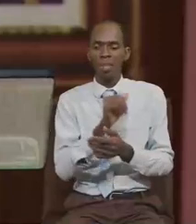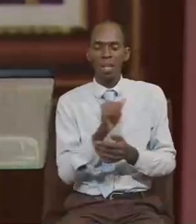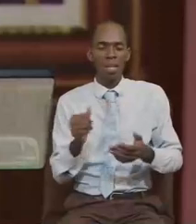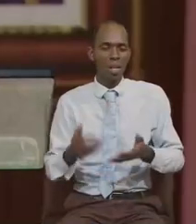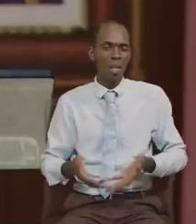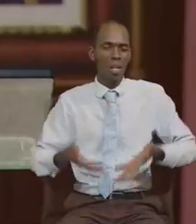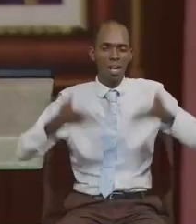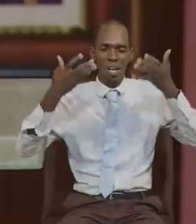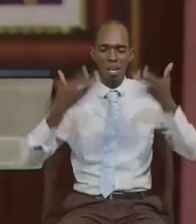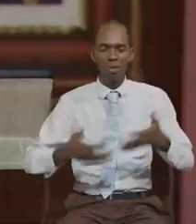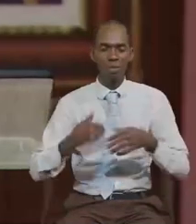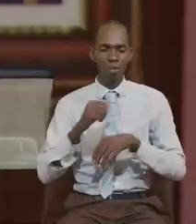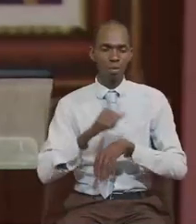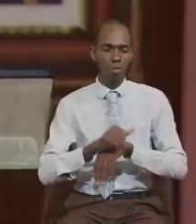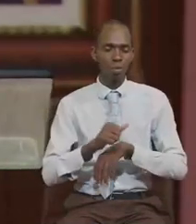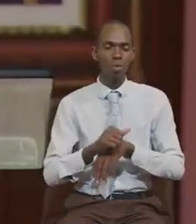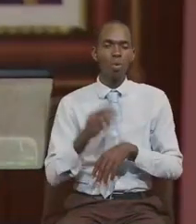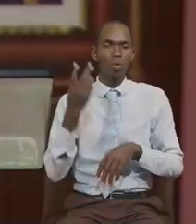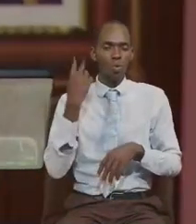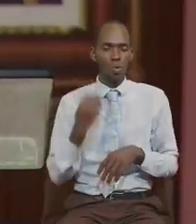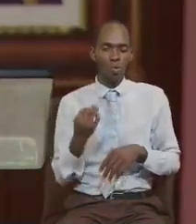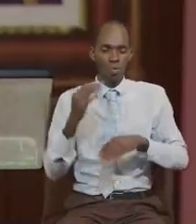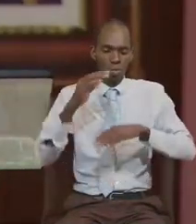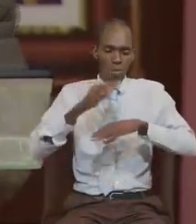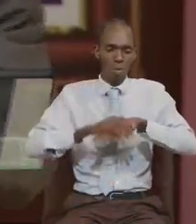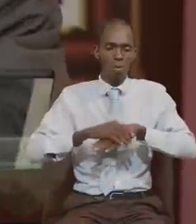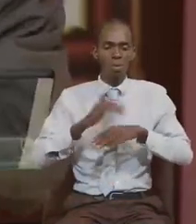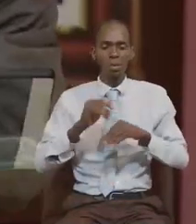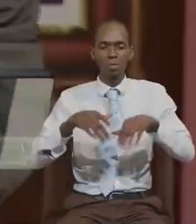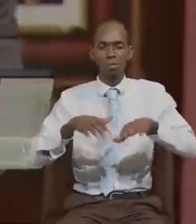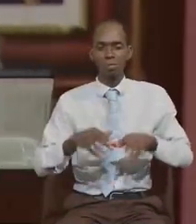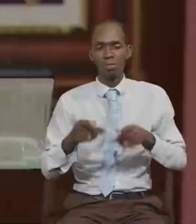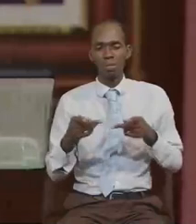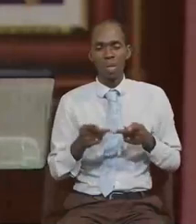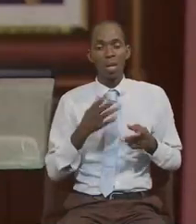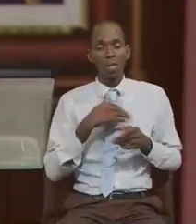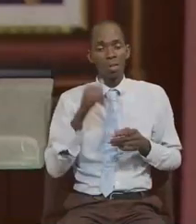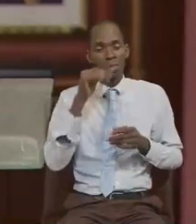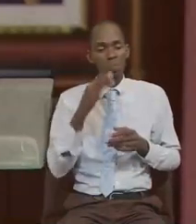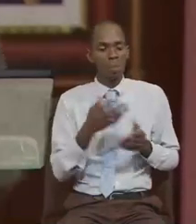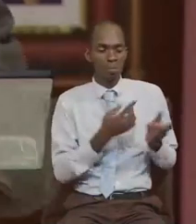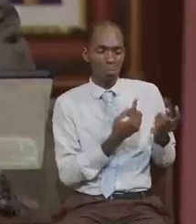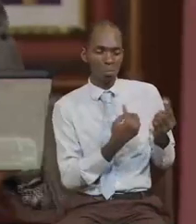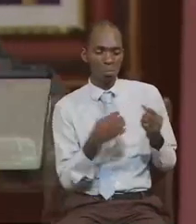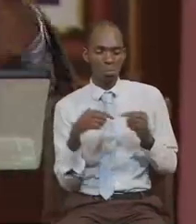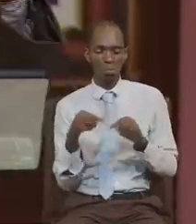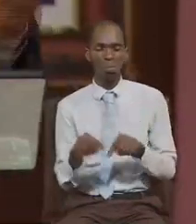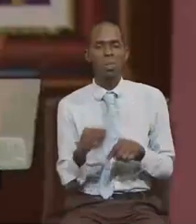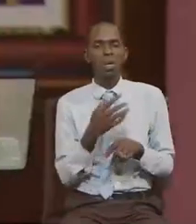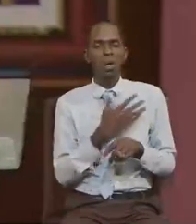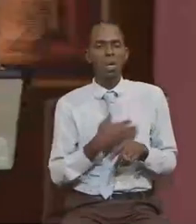était placée sur la tombe. Et les femmes venaient, disaient, « Oh, qui va rouler